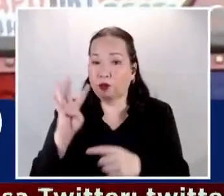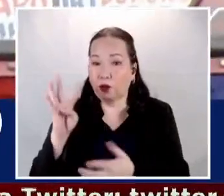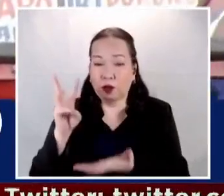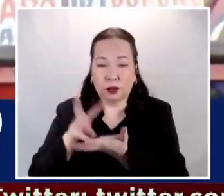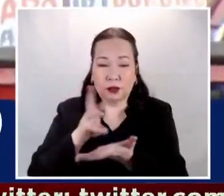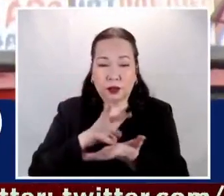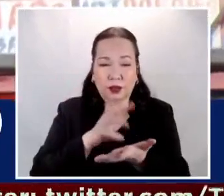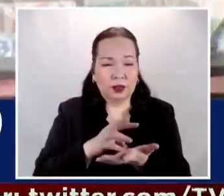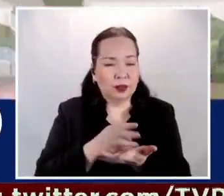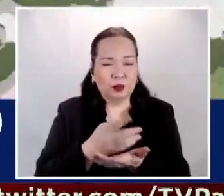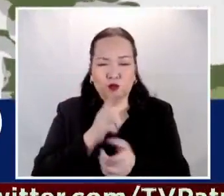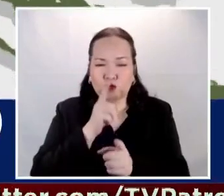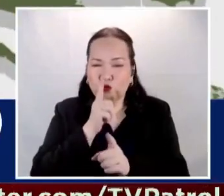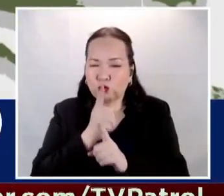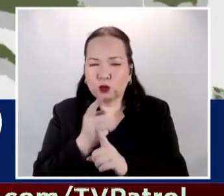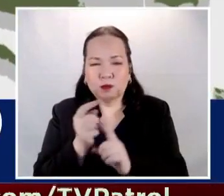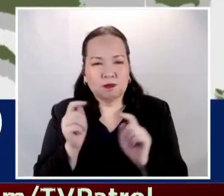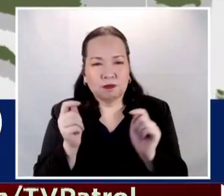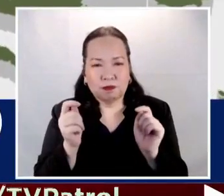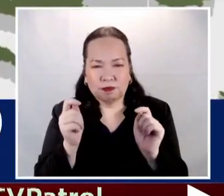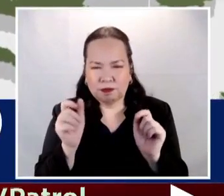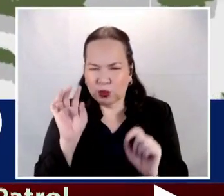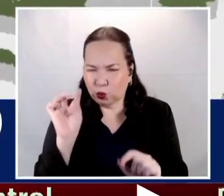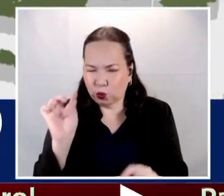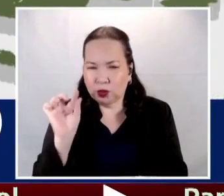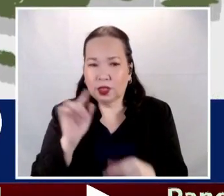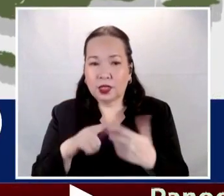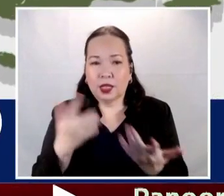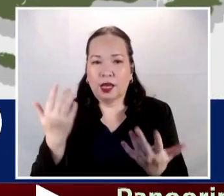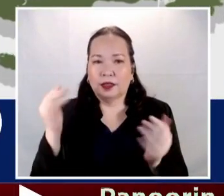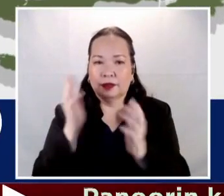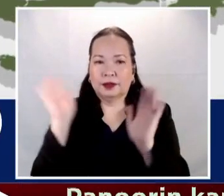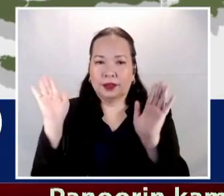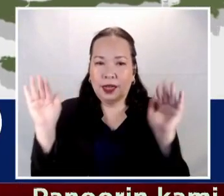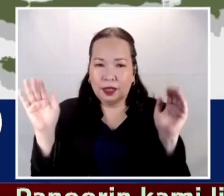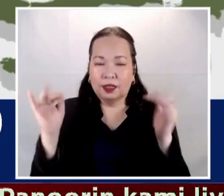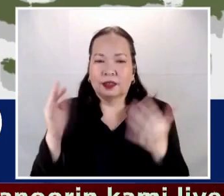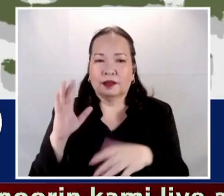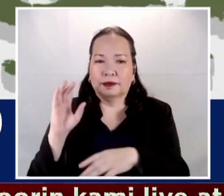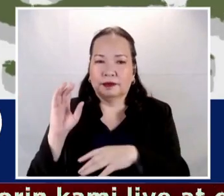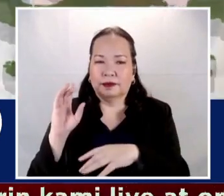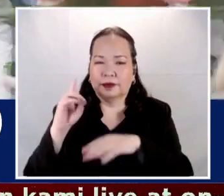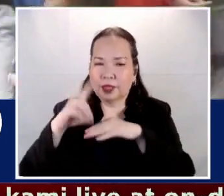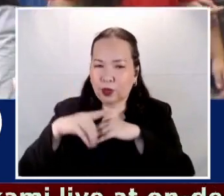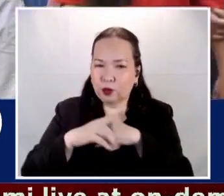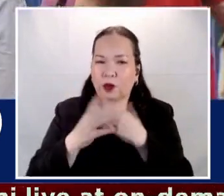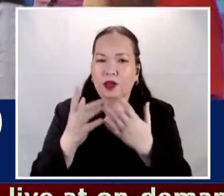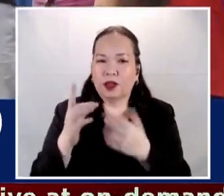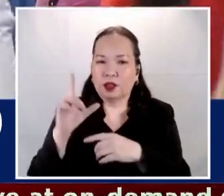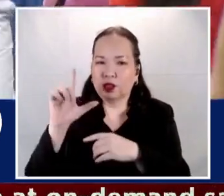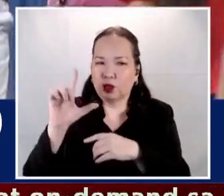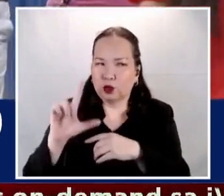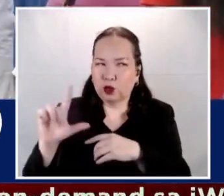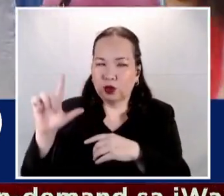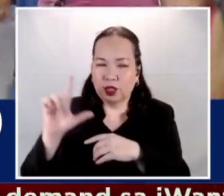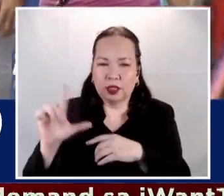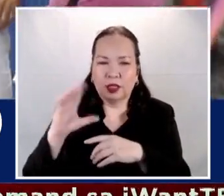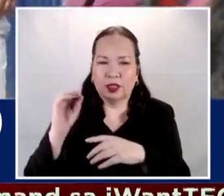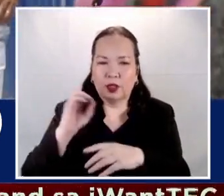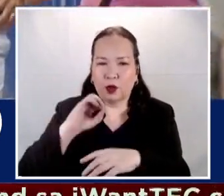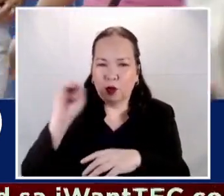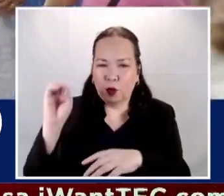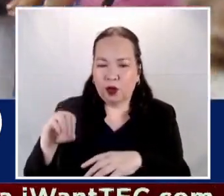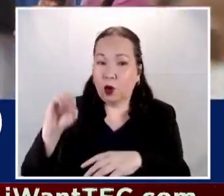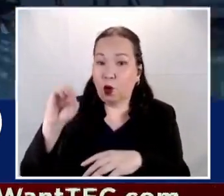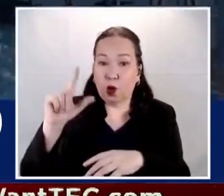na very low risk sa COVID. Angeles, Dagupan, Lucena at Olongapo. Habang karamihan ng highly urbanized